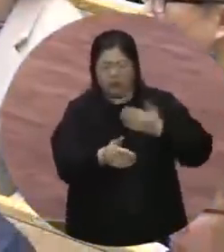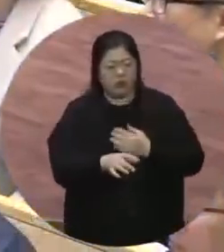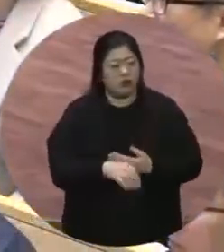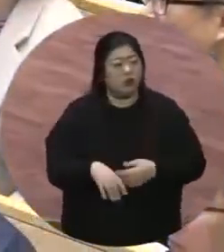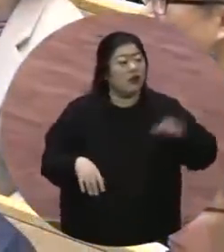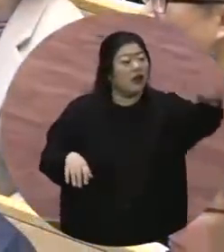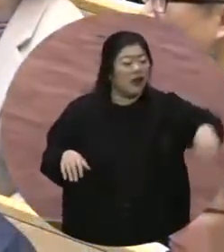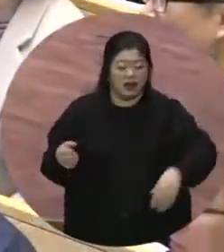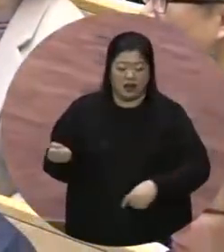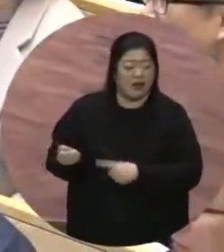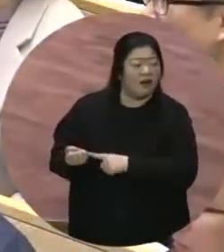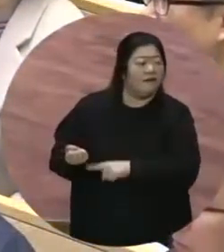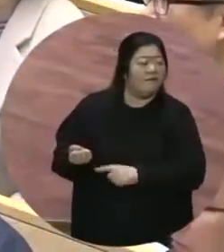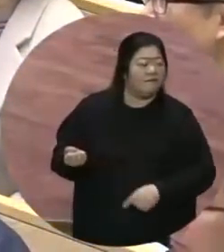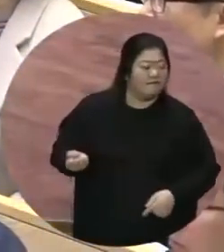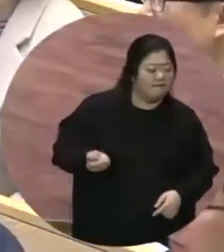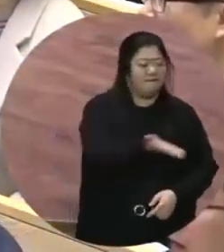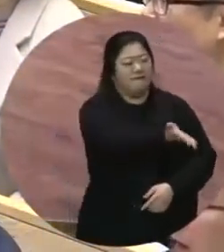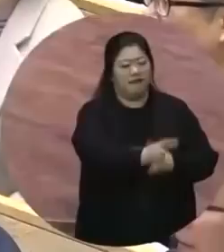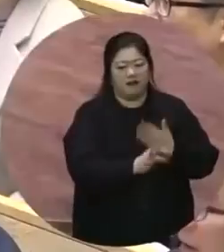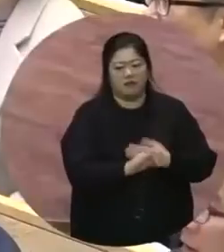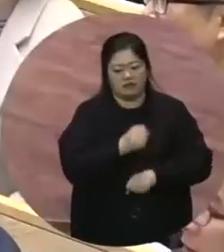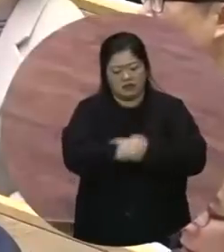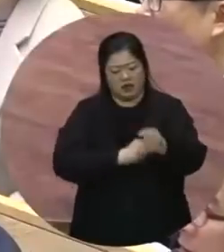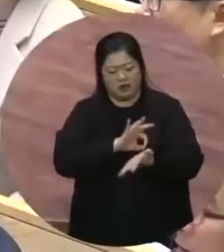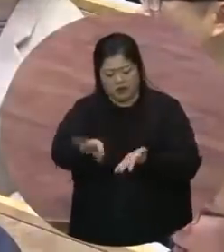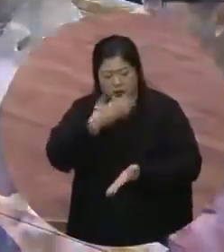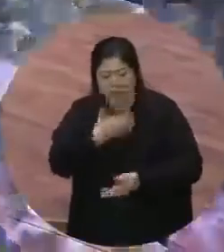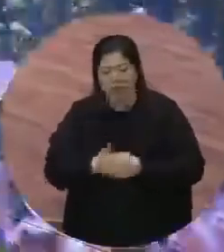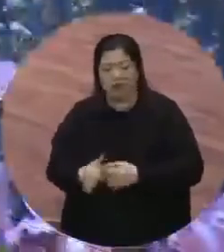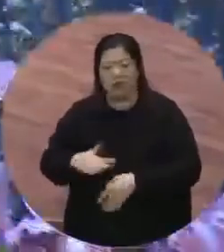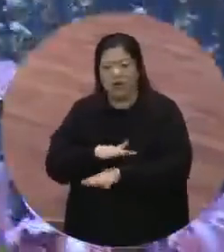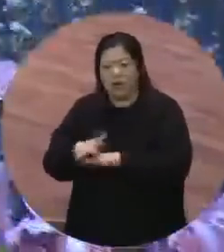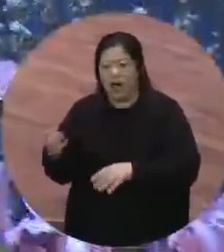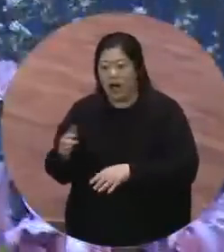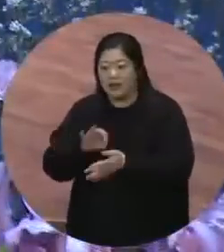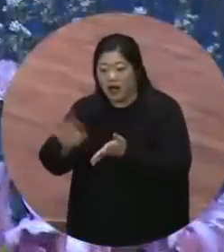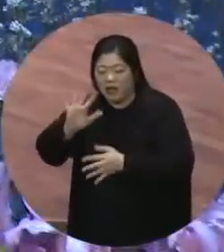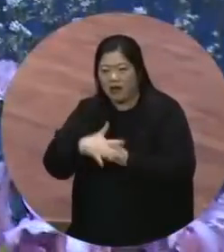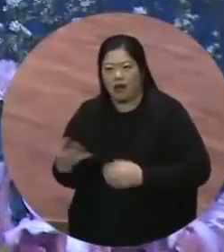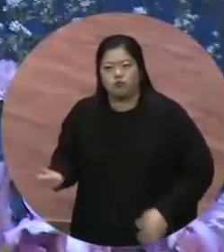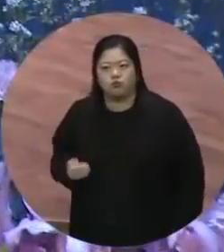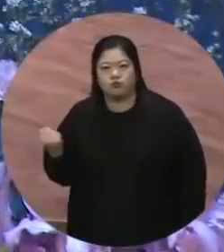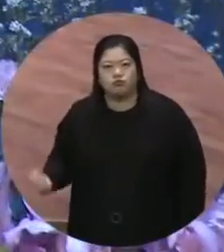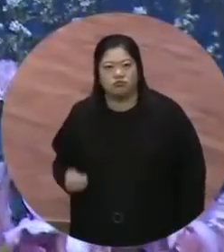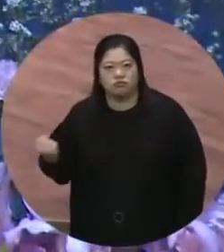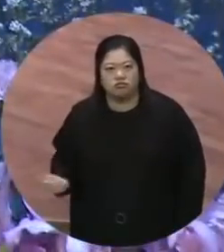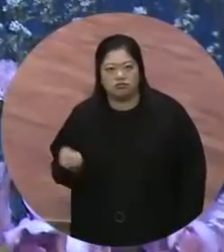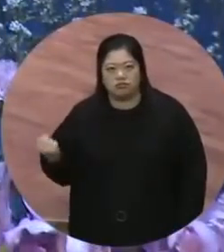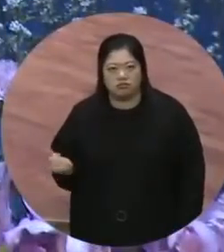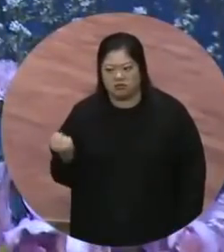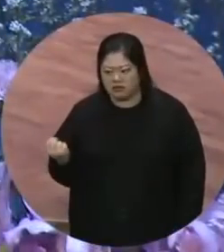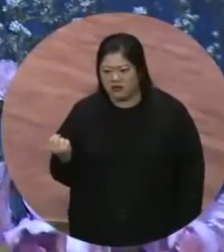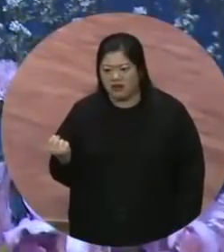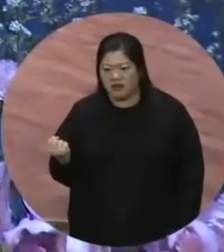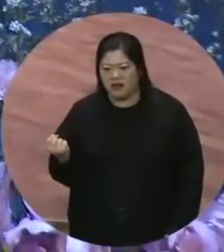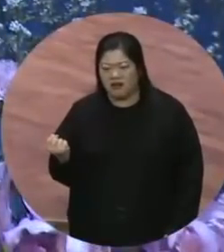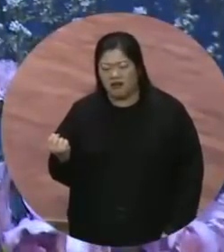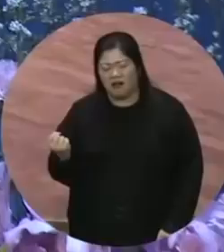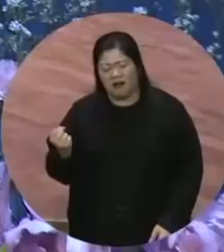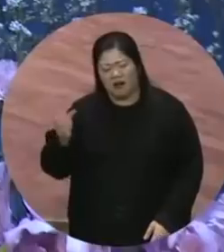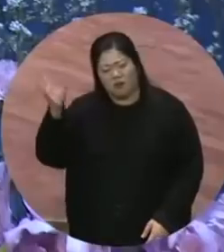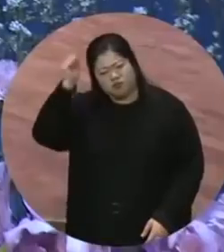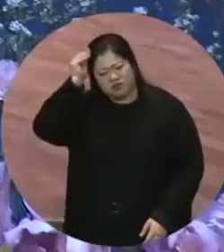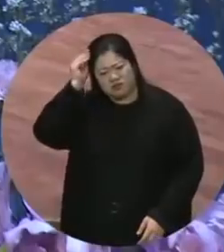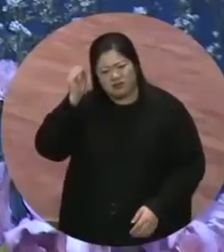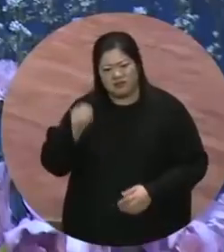그냥 용서해 버리면 나 자유해요. 용서 못하면 잡혀 버려요. 사단이 미움을 주게 만들어서 말이에요. 그